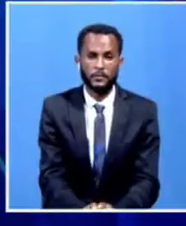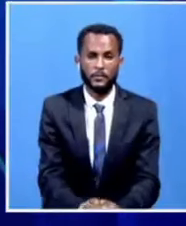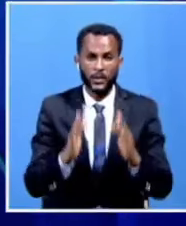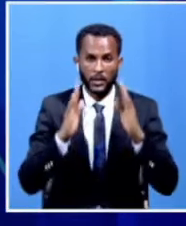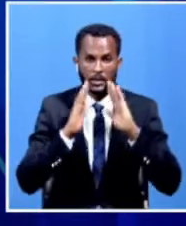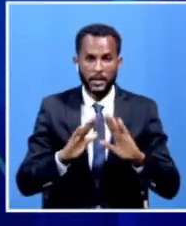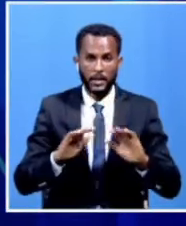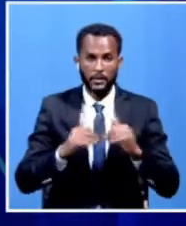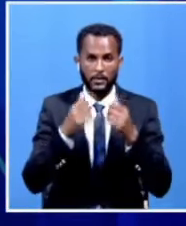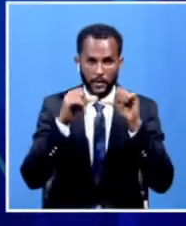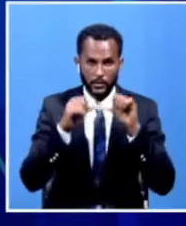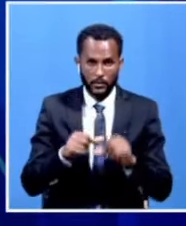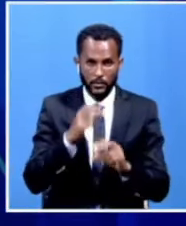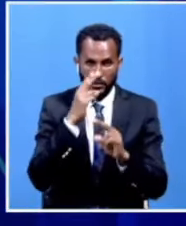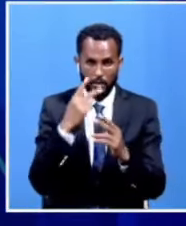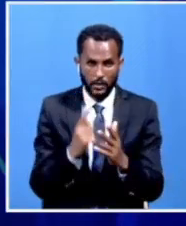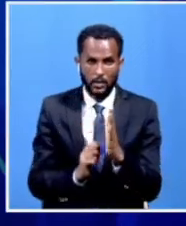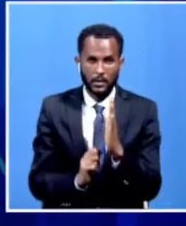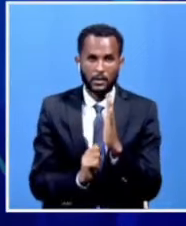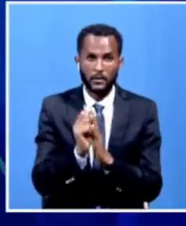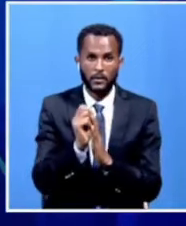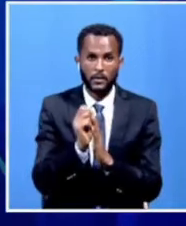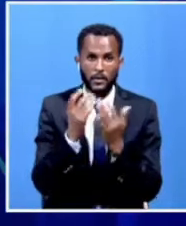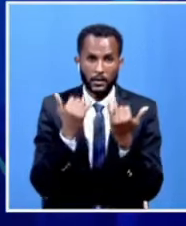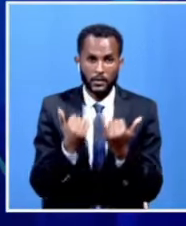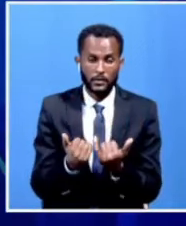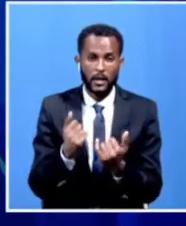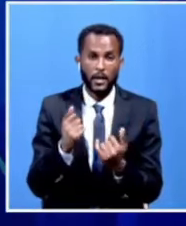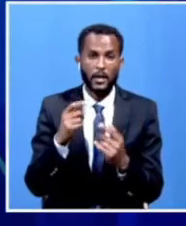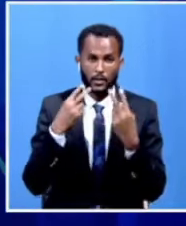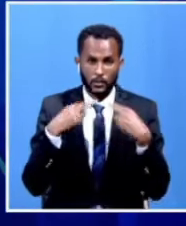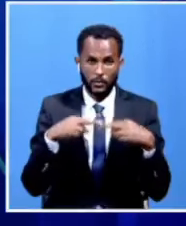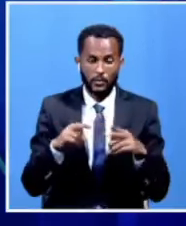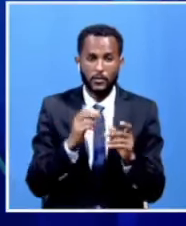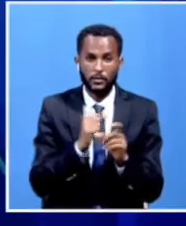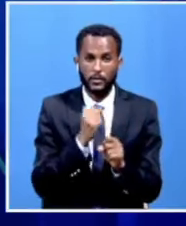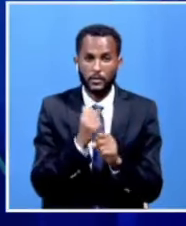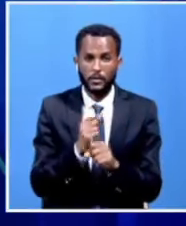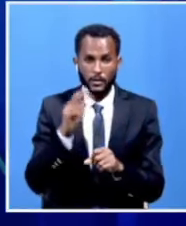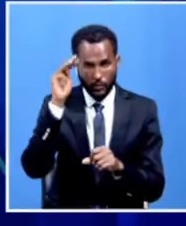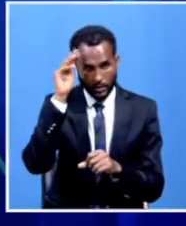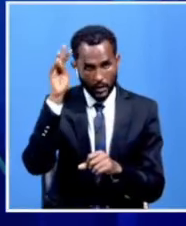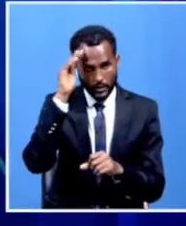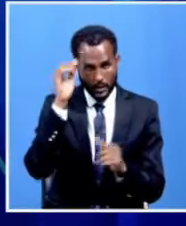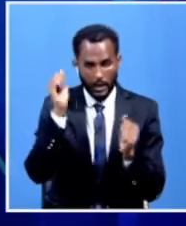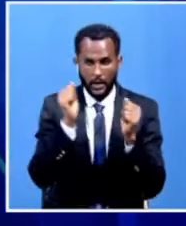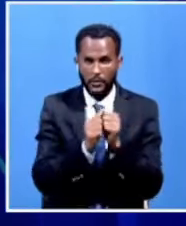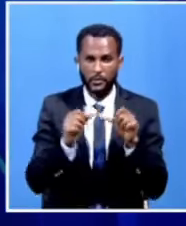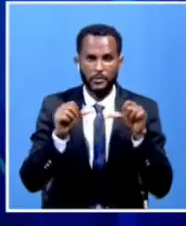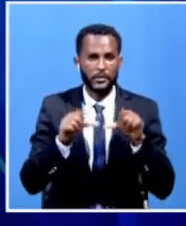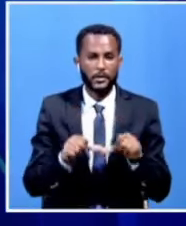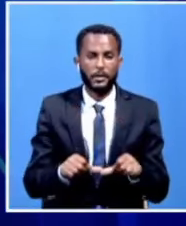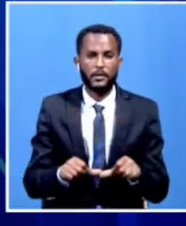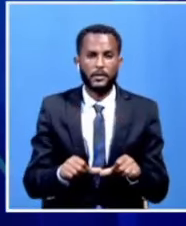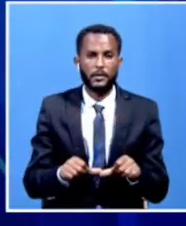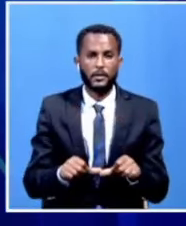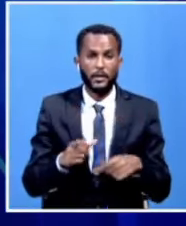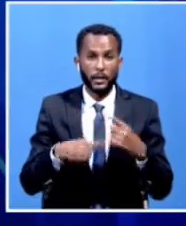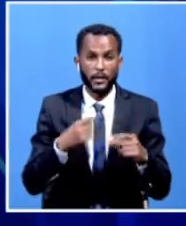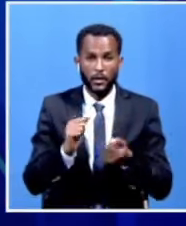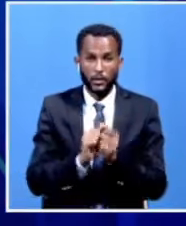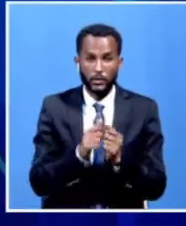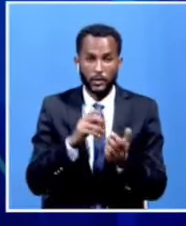سلام كميت تصنحو كبرات تختاتتي تقرا تلفزيون نايزي ساعات صبصبا سبورت زرخ ماري بلخو طمع مساله حيركم كصنحي كيدي سرح